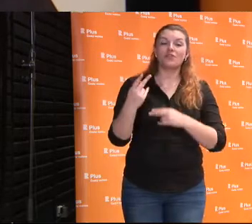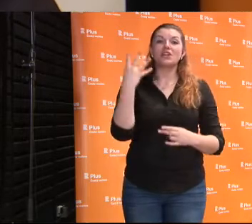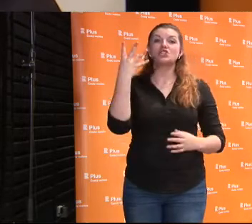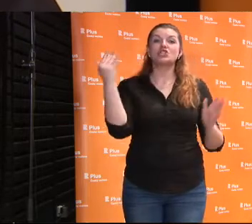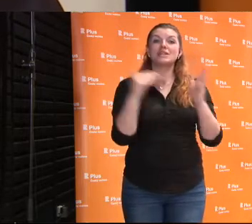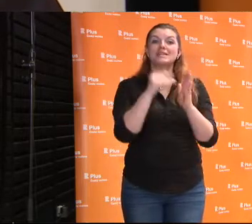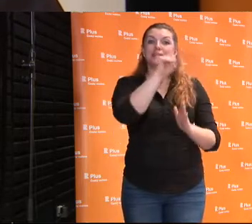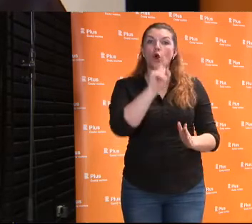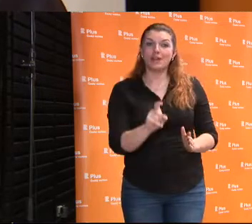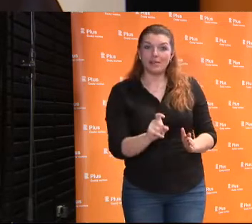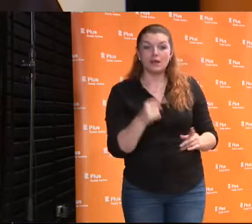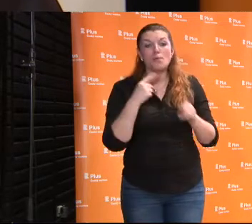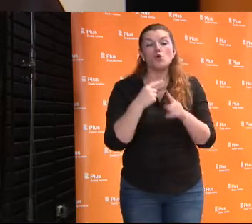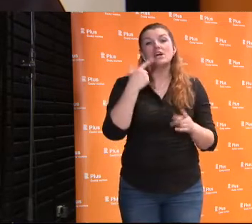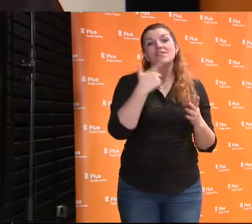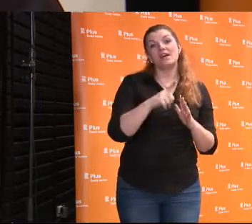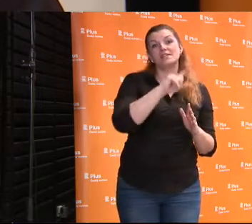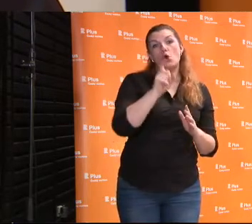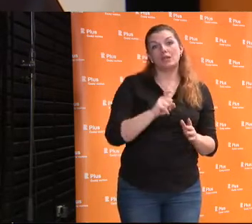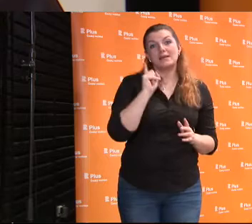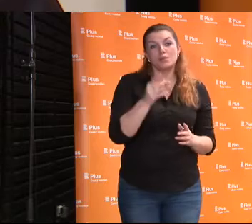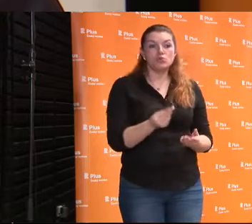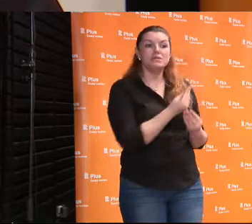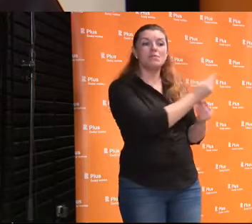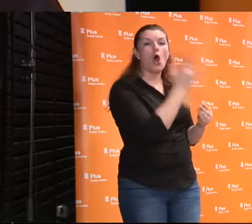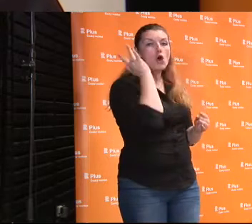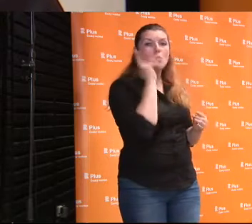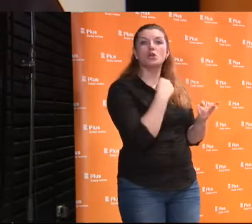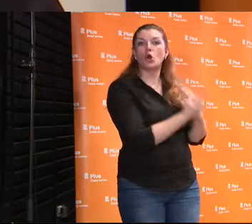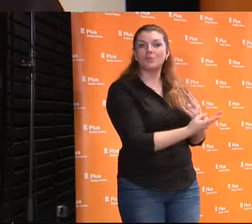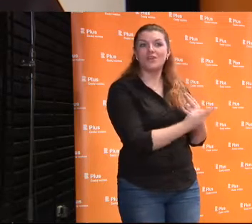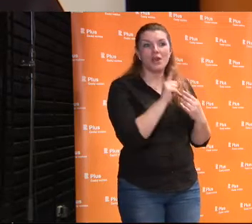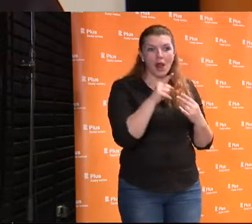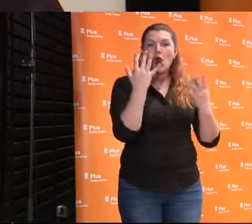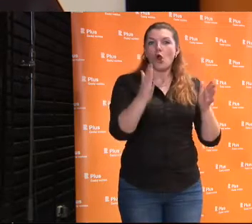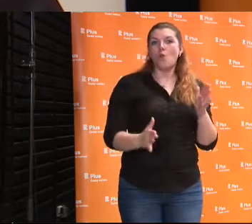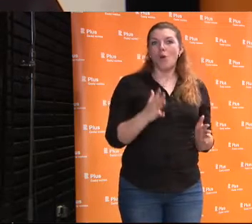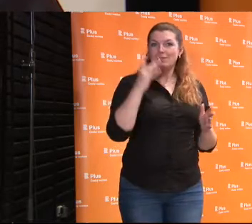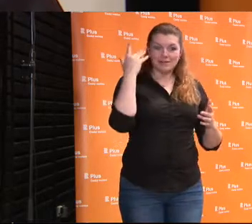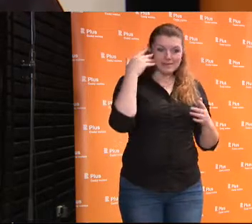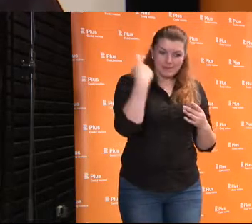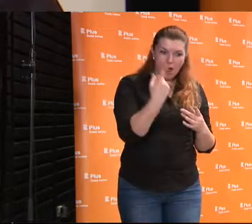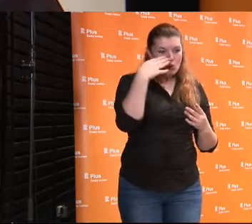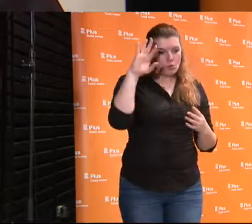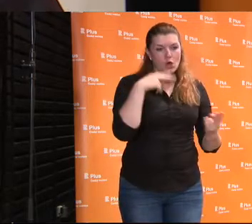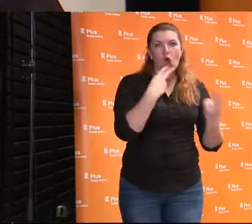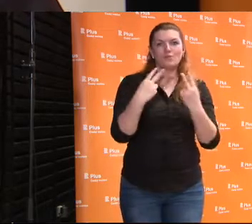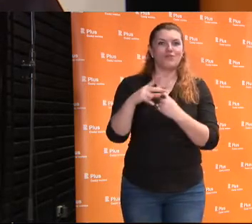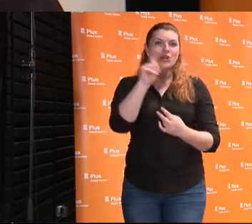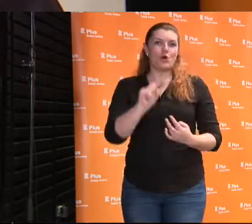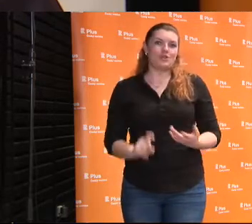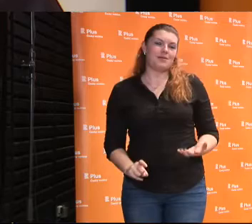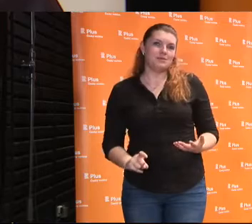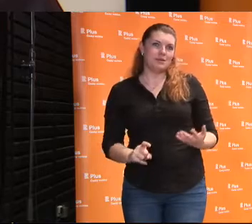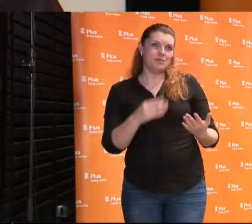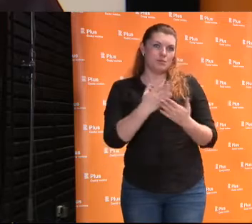dotazů vlastně jsme museli předat odborníkům. Takže vidíte vlastně, jakoby kde vlastně můžete používat